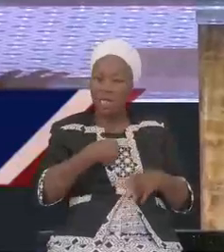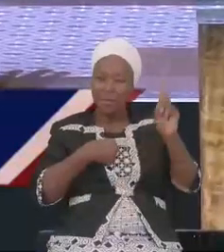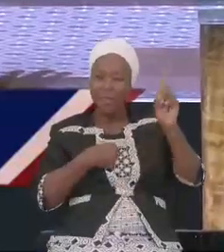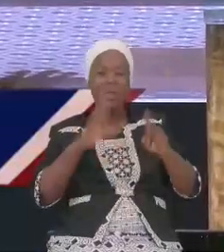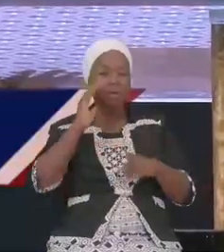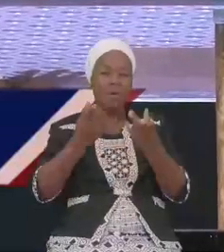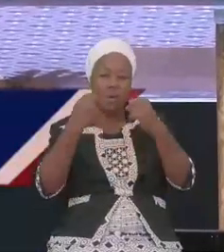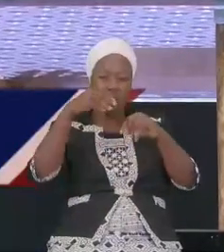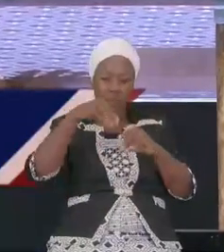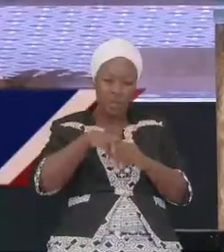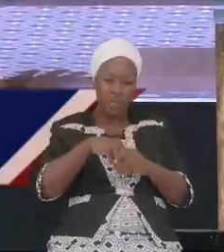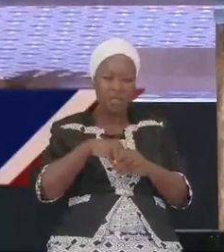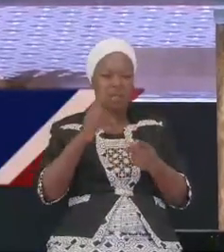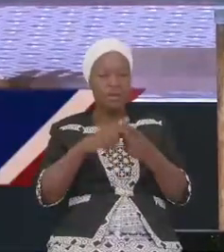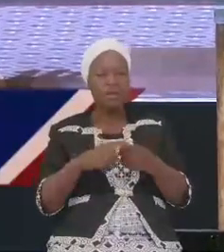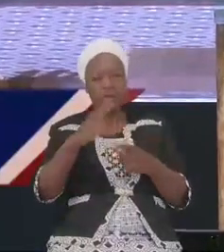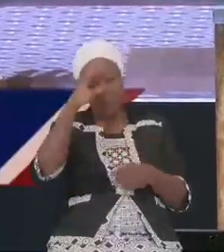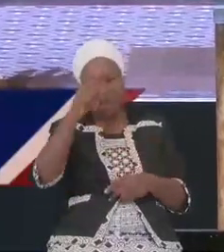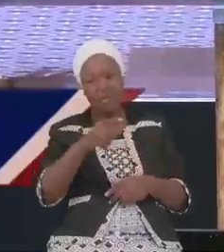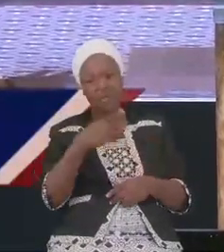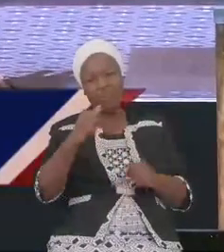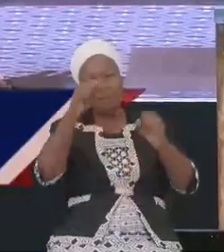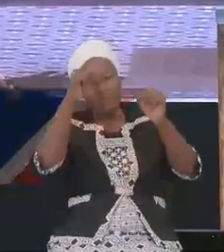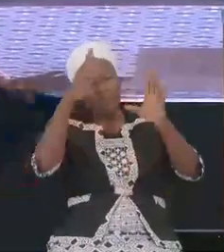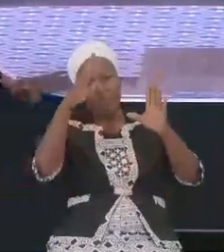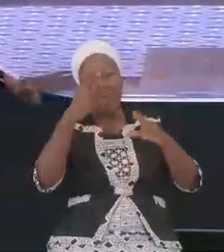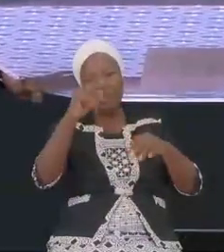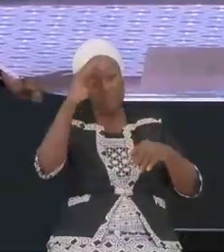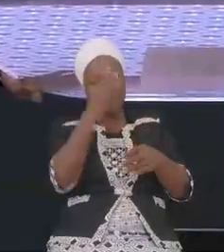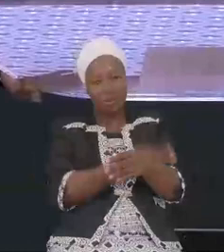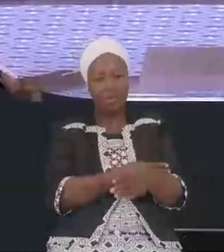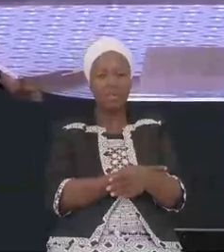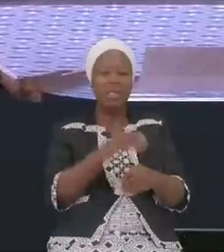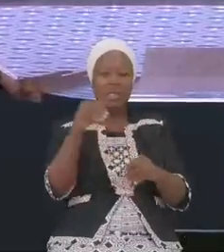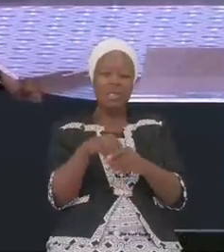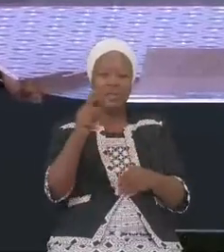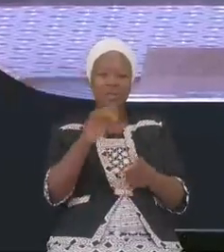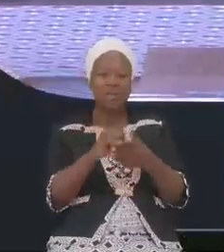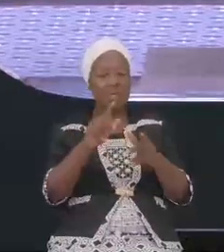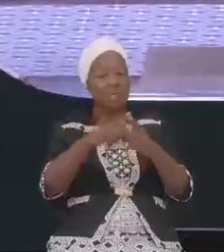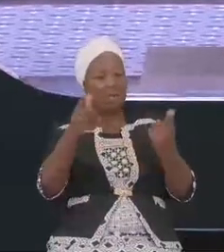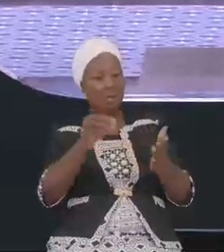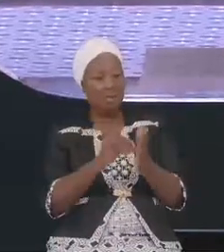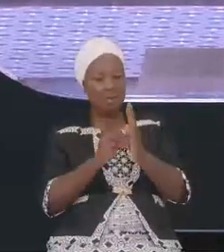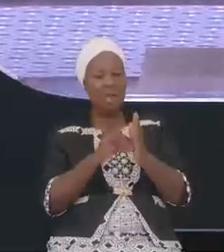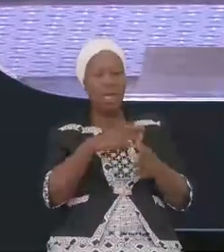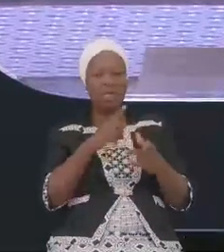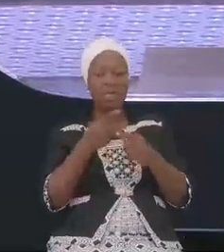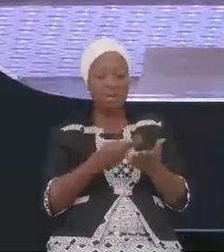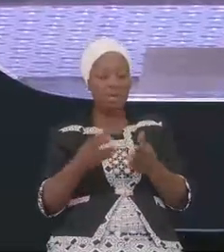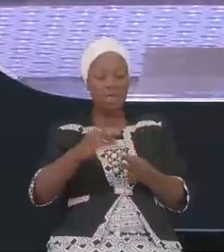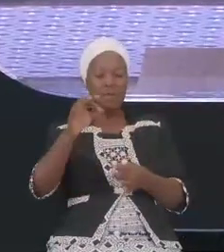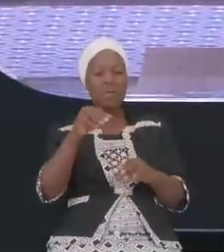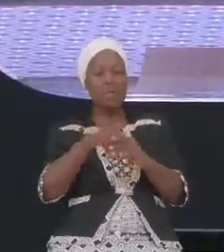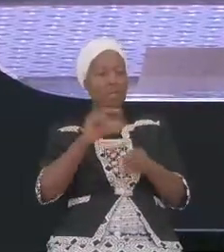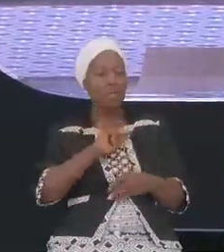j'entrerai à lui. Le Père, le Fils en vous, c'est une grande portion, et le Saint-Esprit en